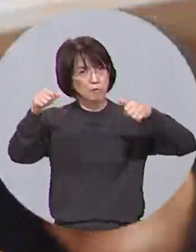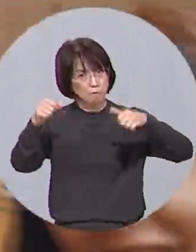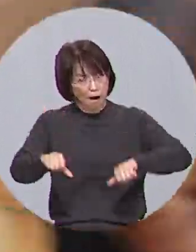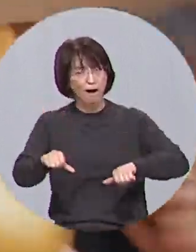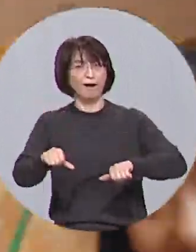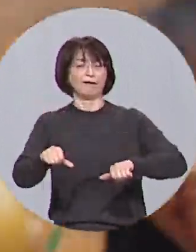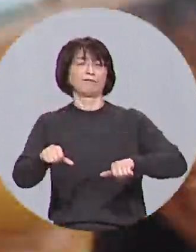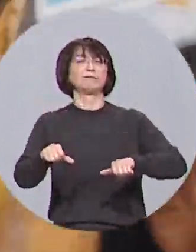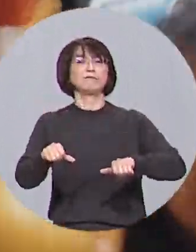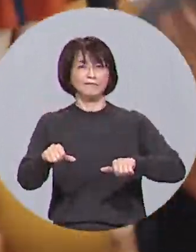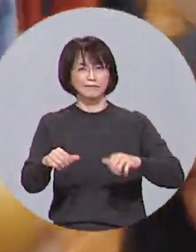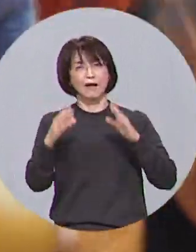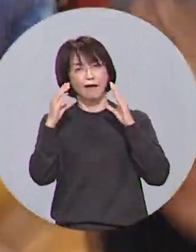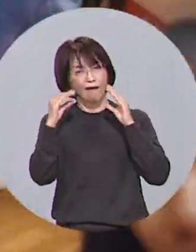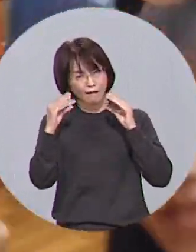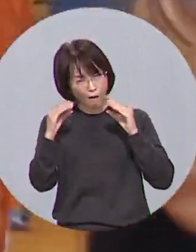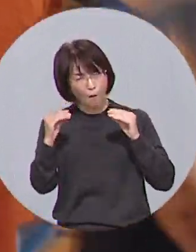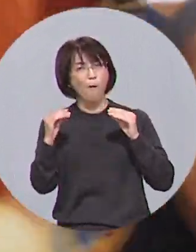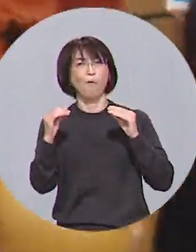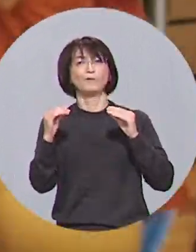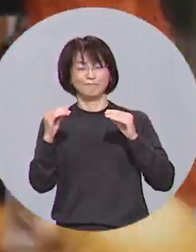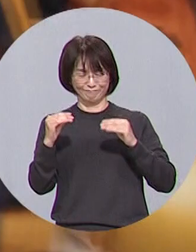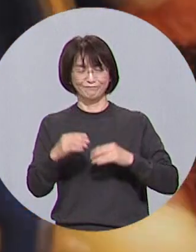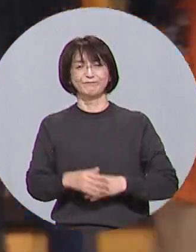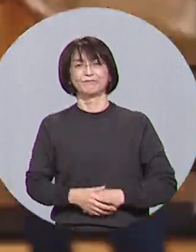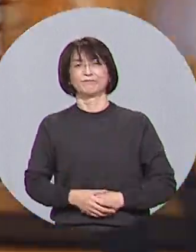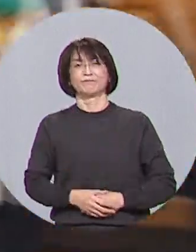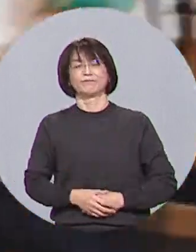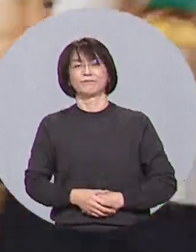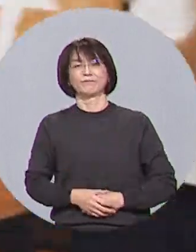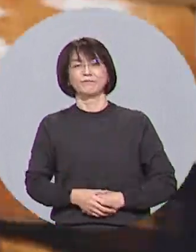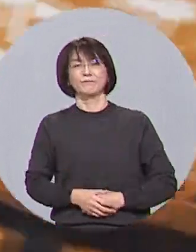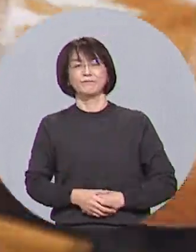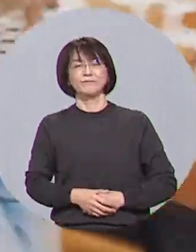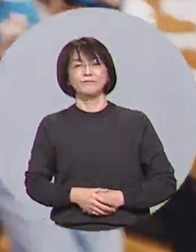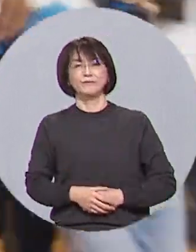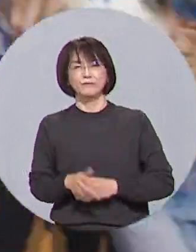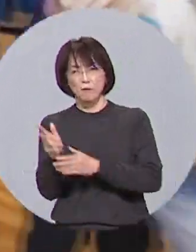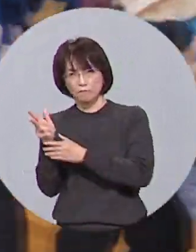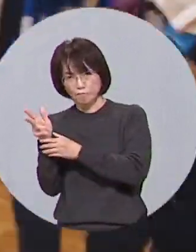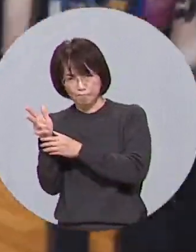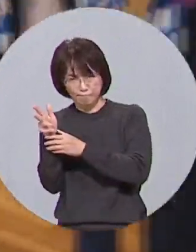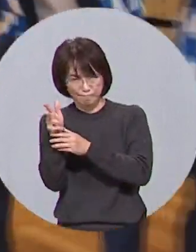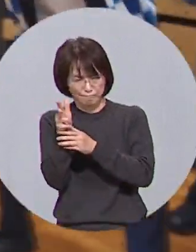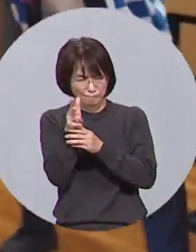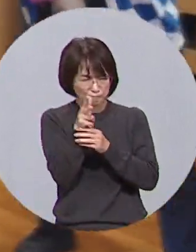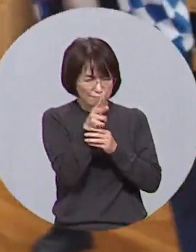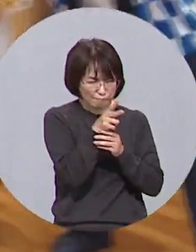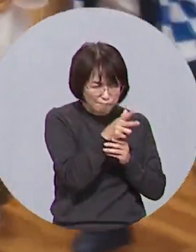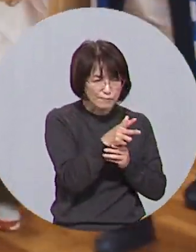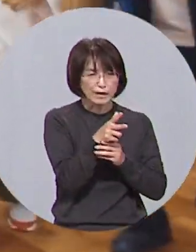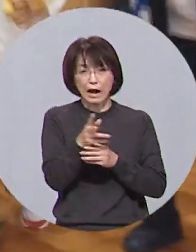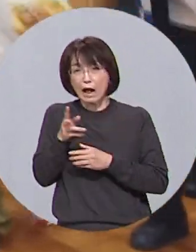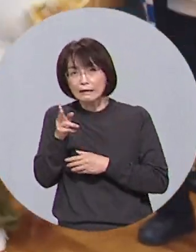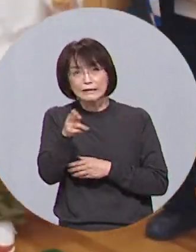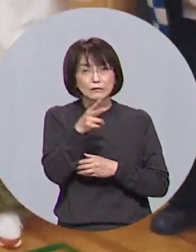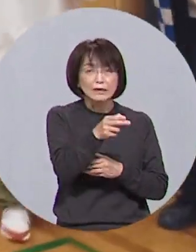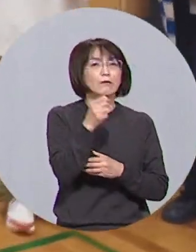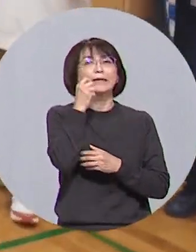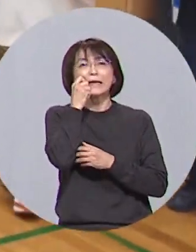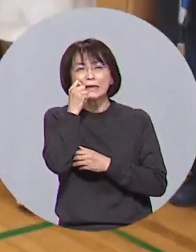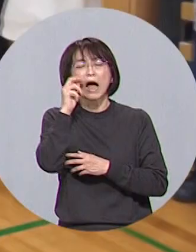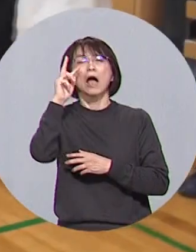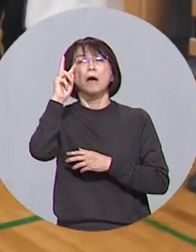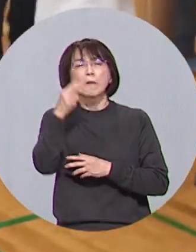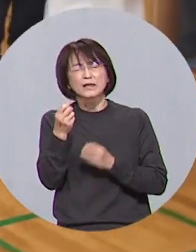すごい笑顔で、だからやっぱりね、結構ワンシーンワンカットなので何度もできないじゃないですか、 そうですよ、間違えられない、